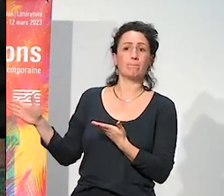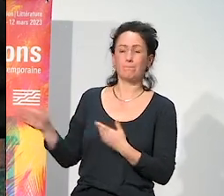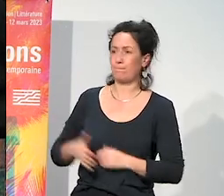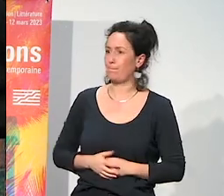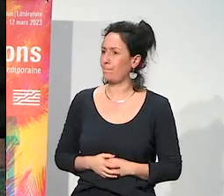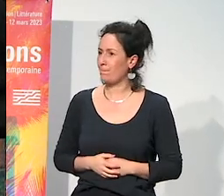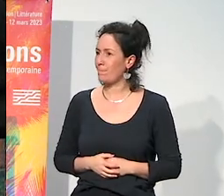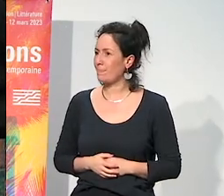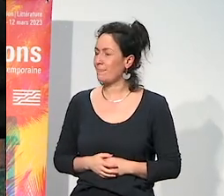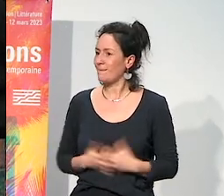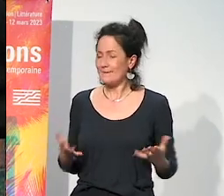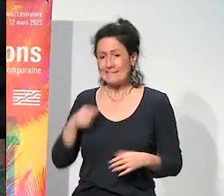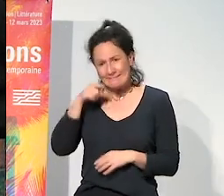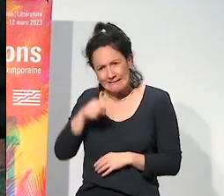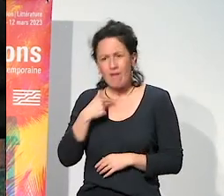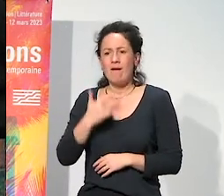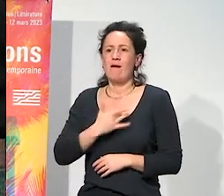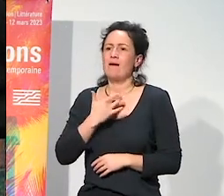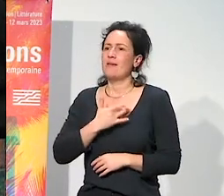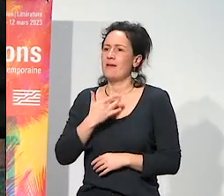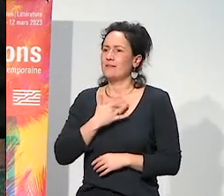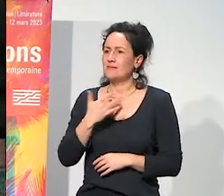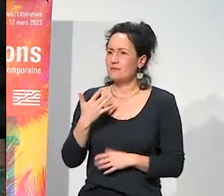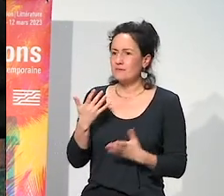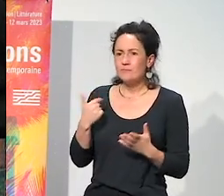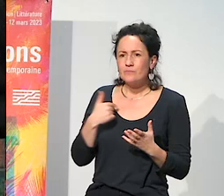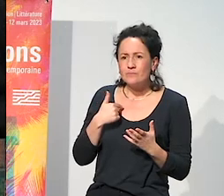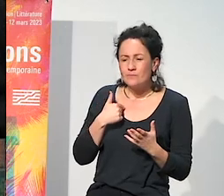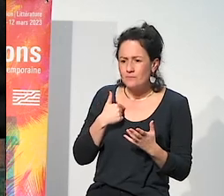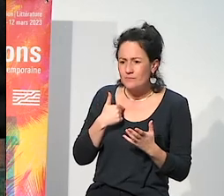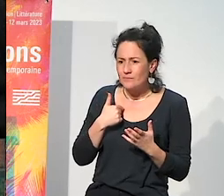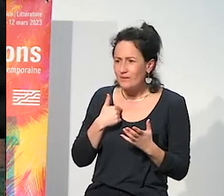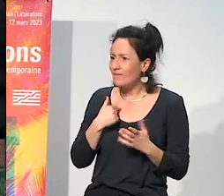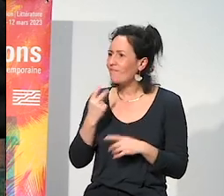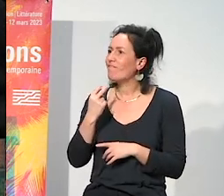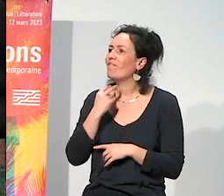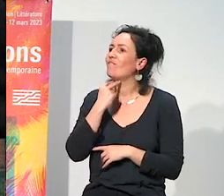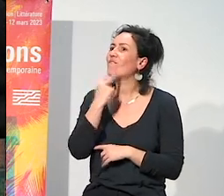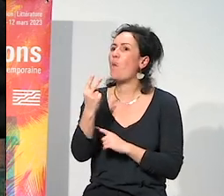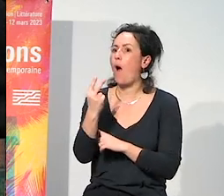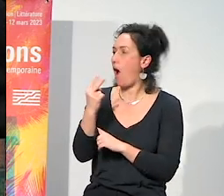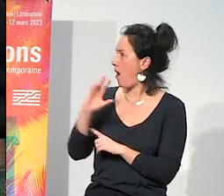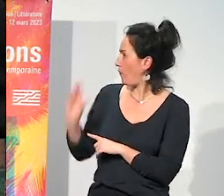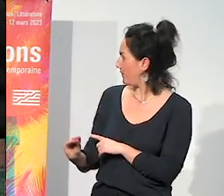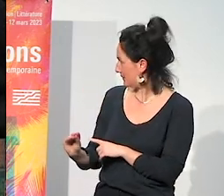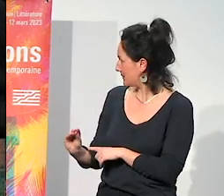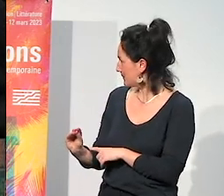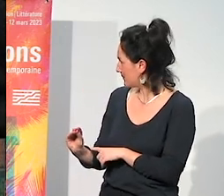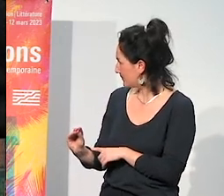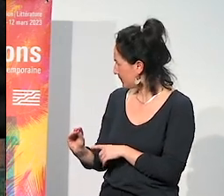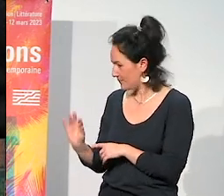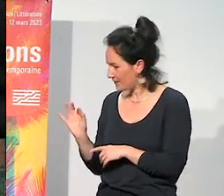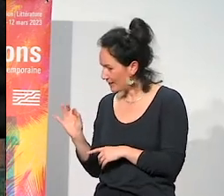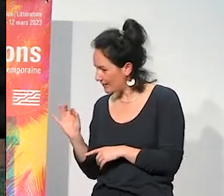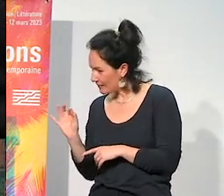Donc ça m'intéresse, je vois voix confisquée, j'arrête pas de voir ça, donc c'est oui, c'est troublant. On est toujours attiré vers